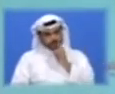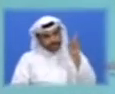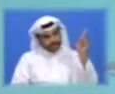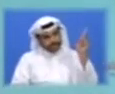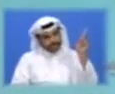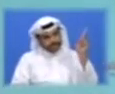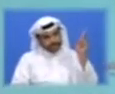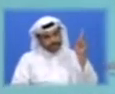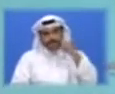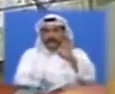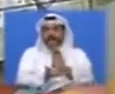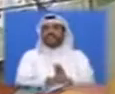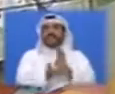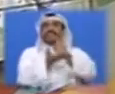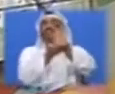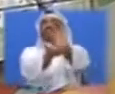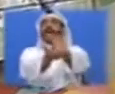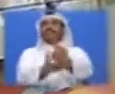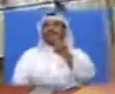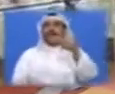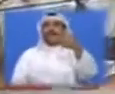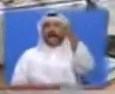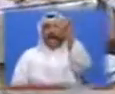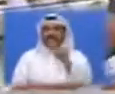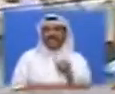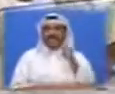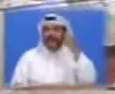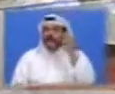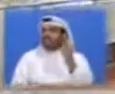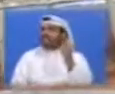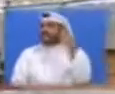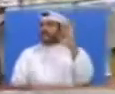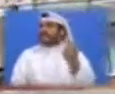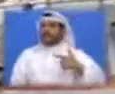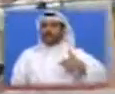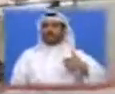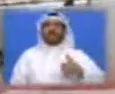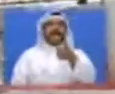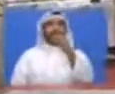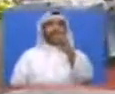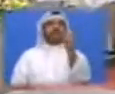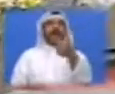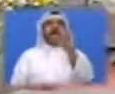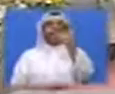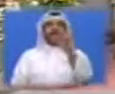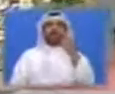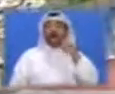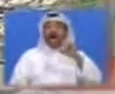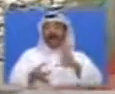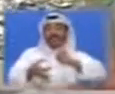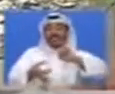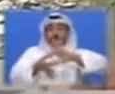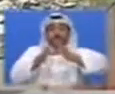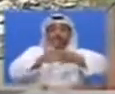جائزة البغلي للابن البار هي إحدى مشاريع مبرة إبراهيم طاهر البغلي، فهي تعتبر من المؤسسات